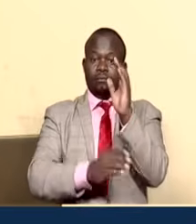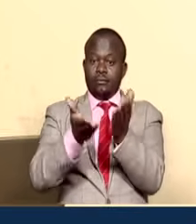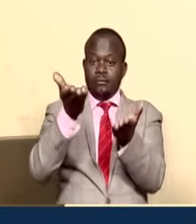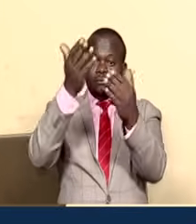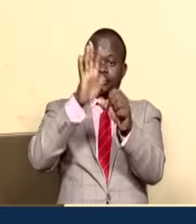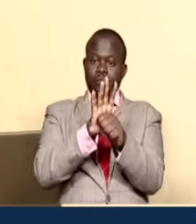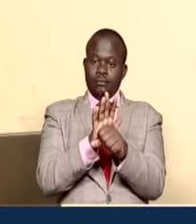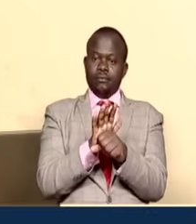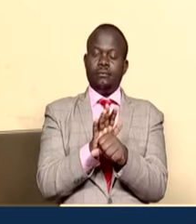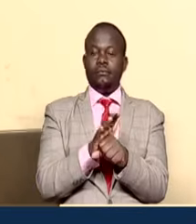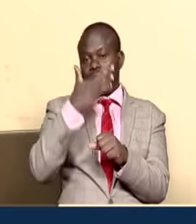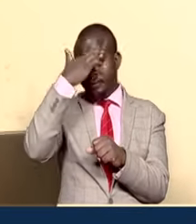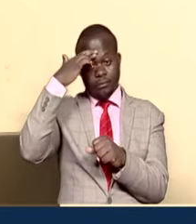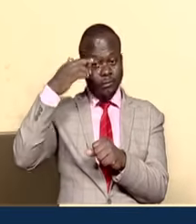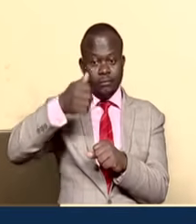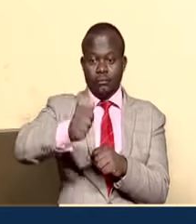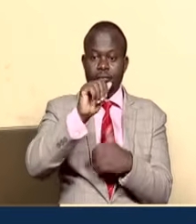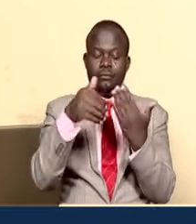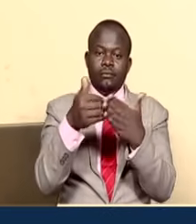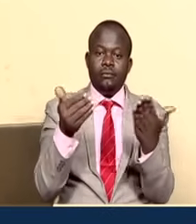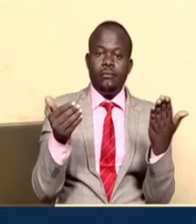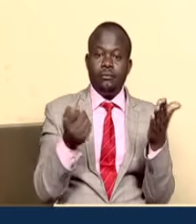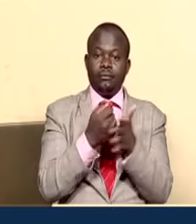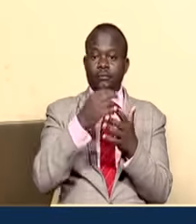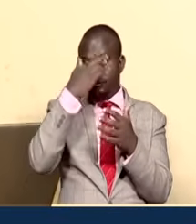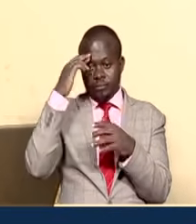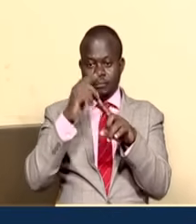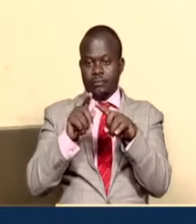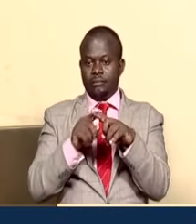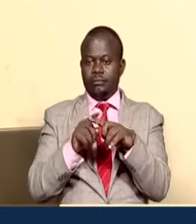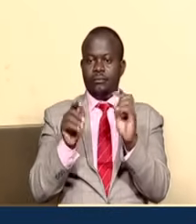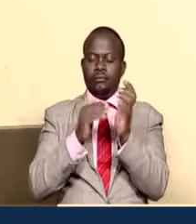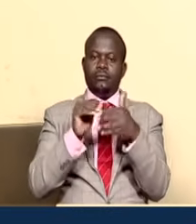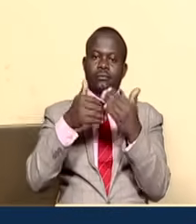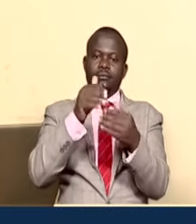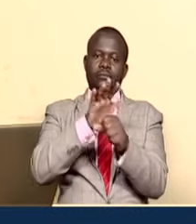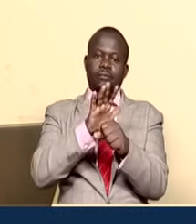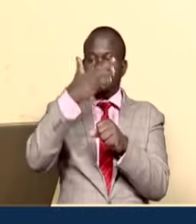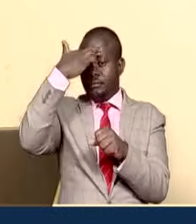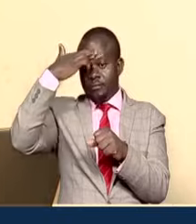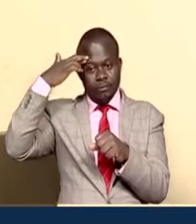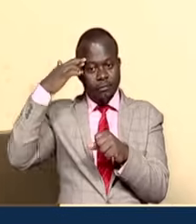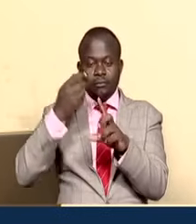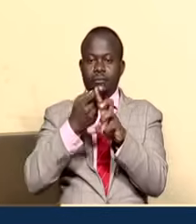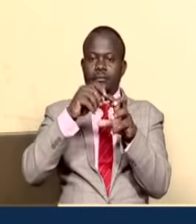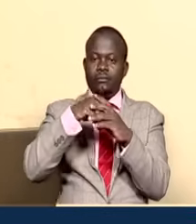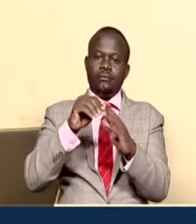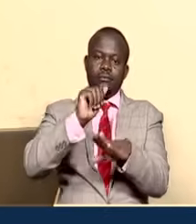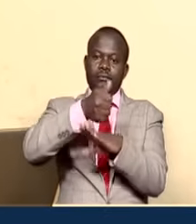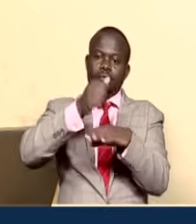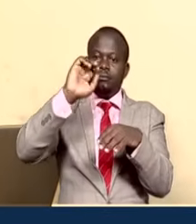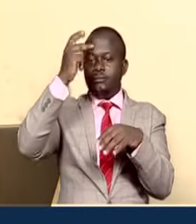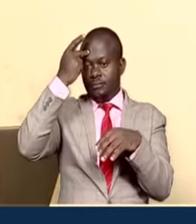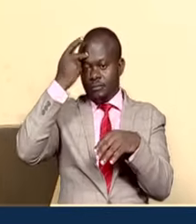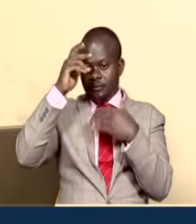cyane. Impamvu zo ni ziterwa n'impamvu zitandukanye ariko kenshi ni impamvu zituruka ku igenwa rya